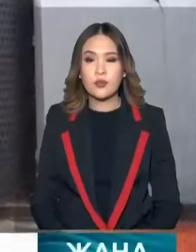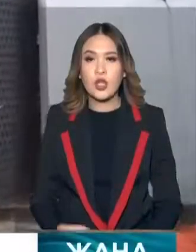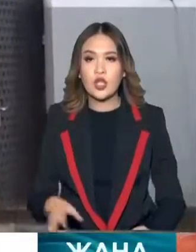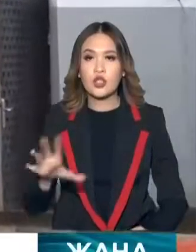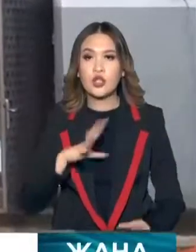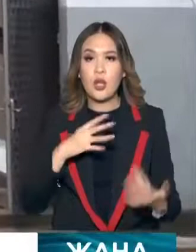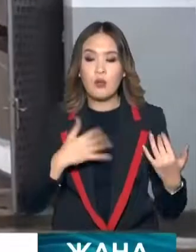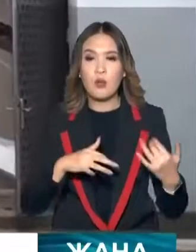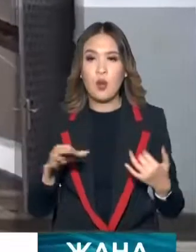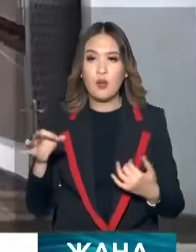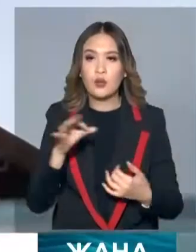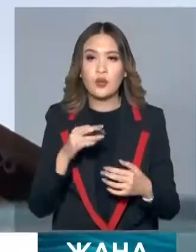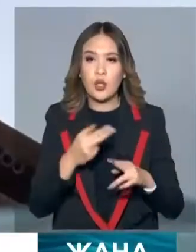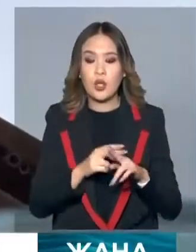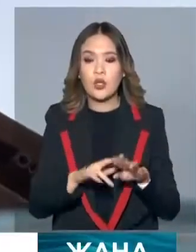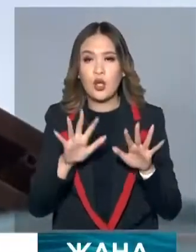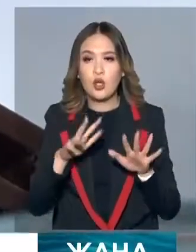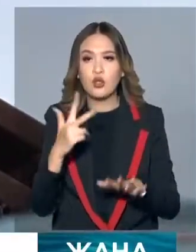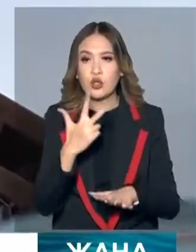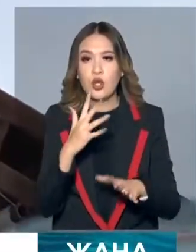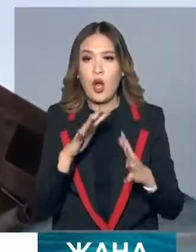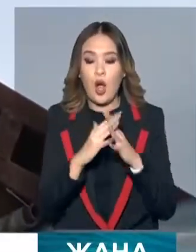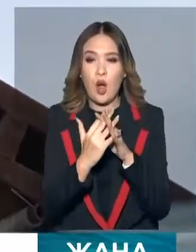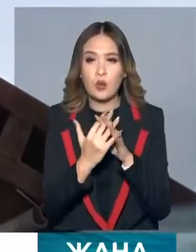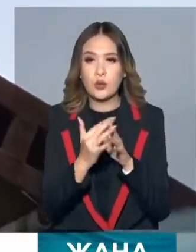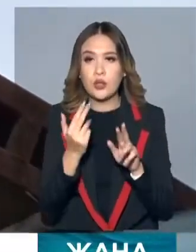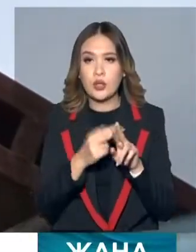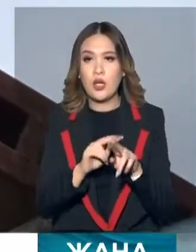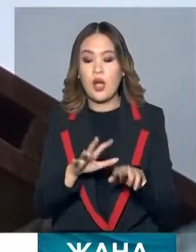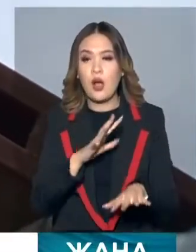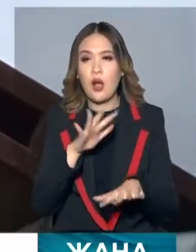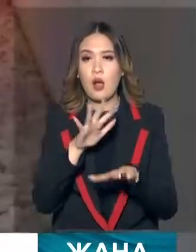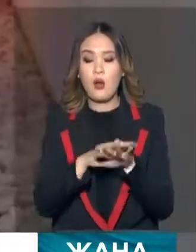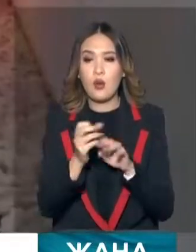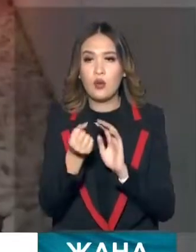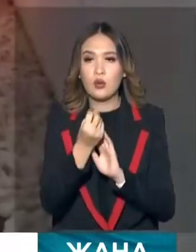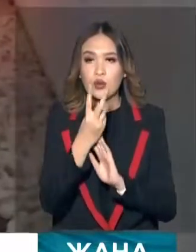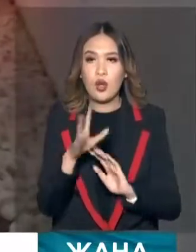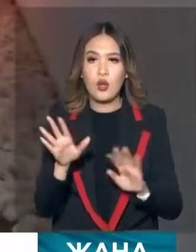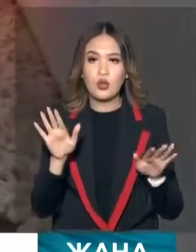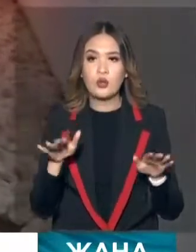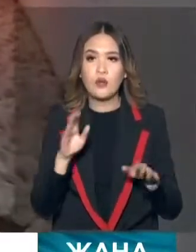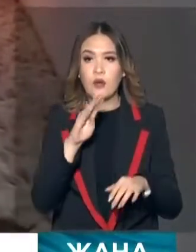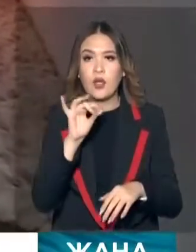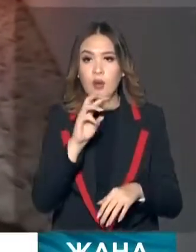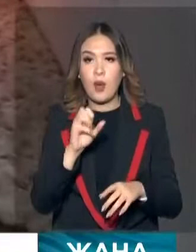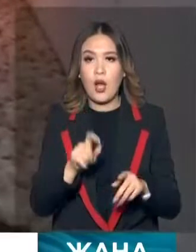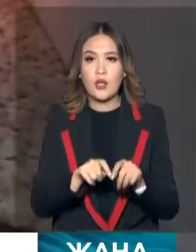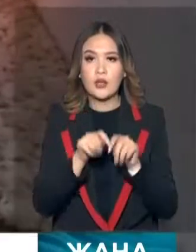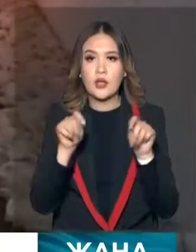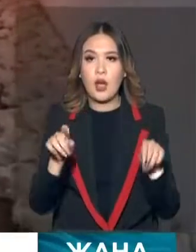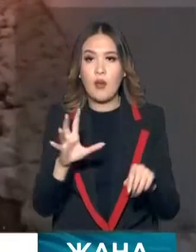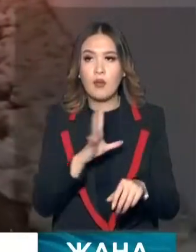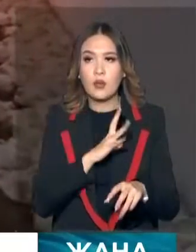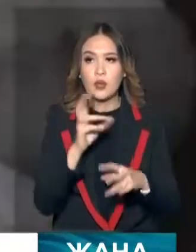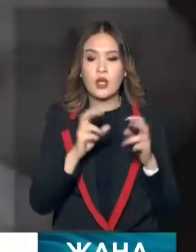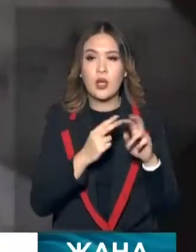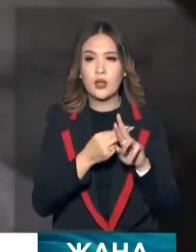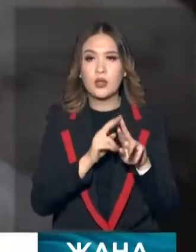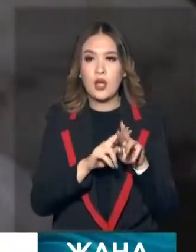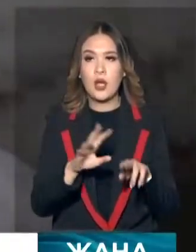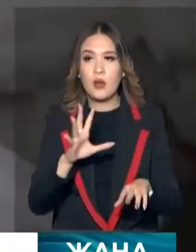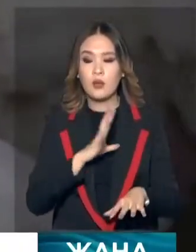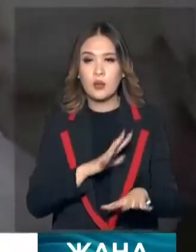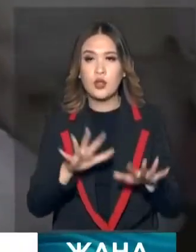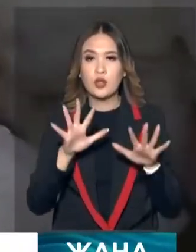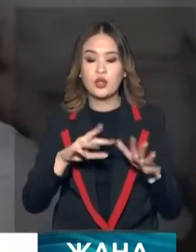Жамбыл облысы Қордай ауданындағы 3 ауылда өндірістік компания 12 модульдік құс фермасын ашқан. Жыл соңына дейін тағы осындай 8 ферма